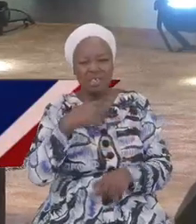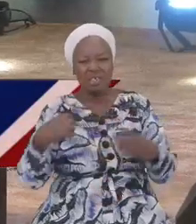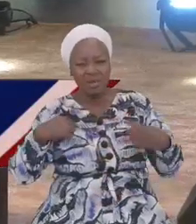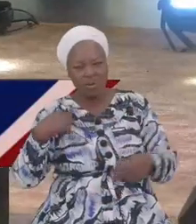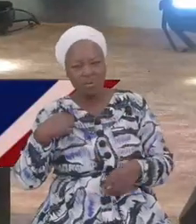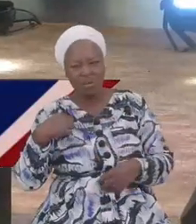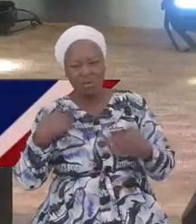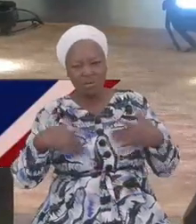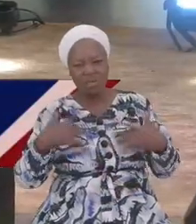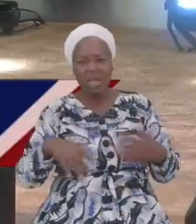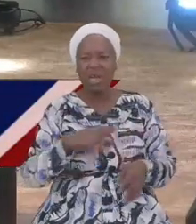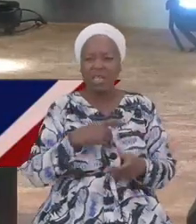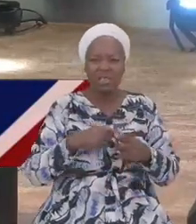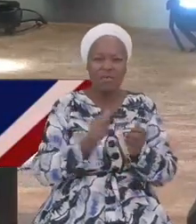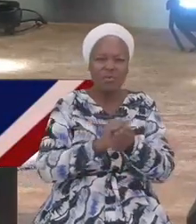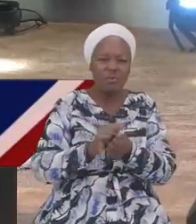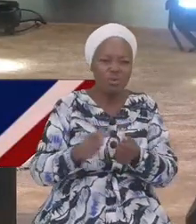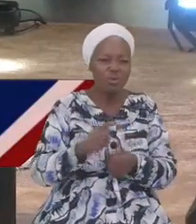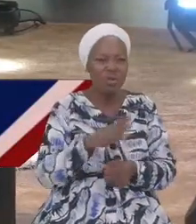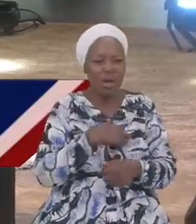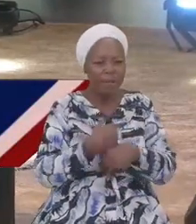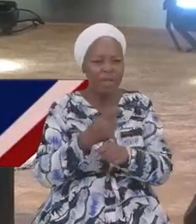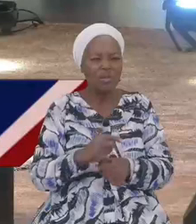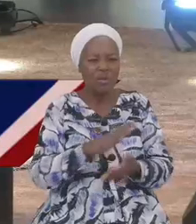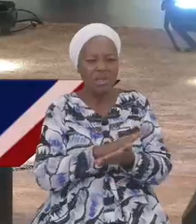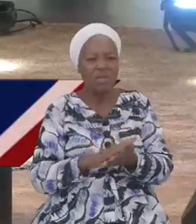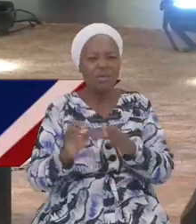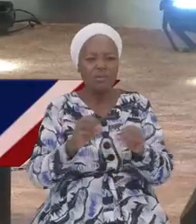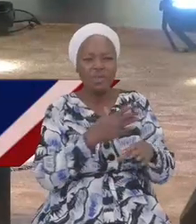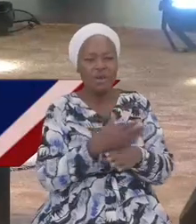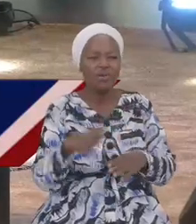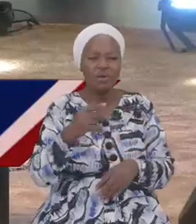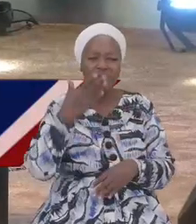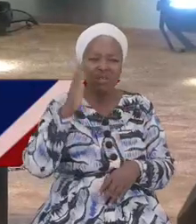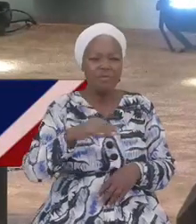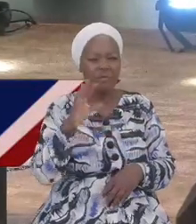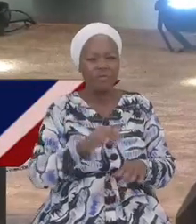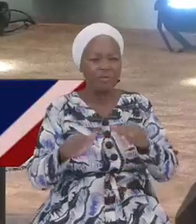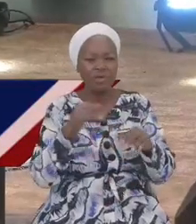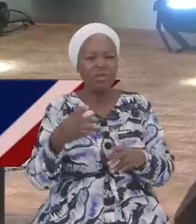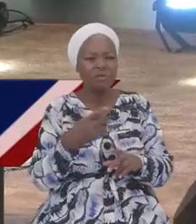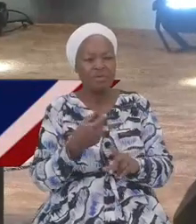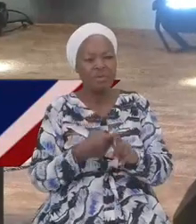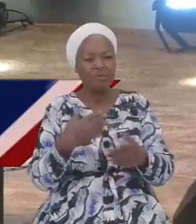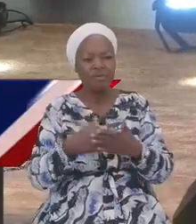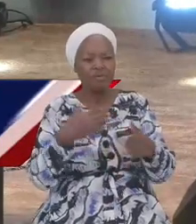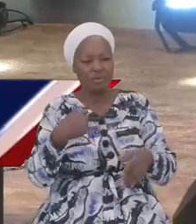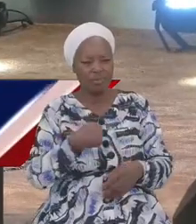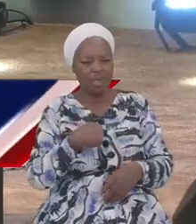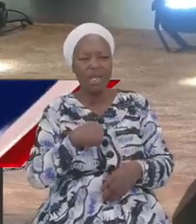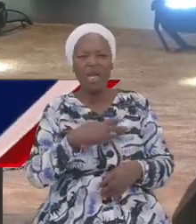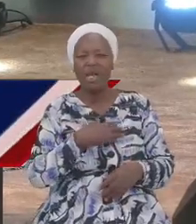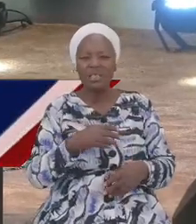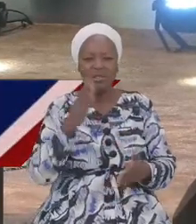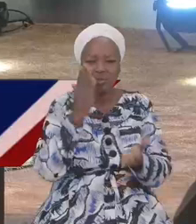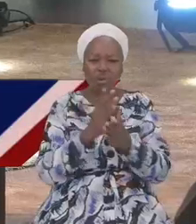lavez-vous. Lavez-vous, purifiez-vous, ôtez de devant mes yeux la méchanceté